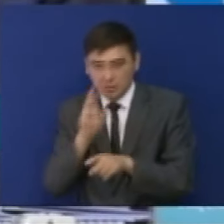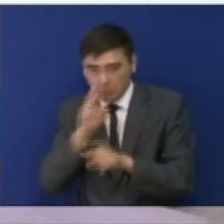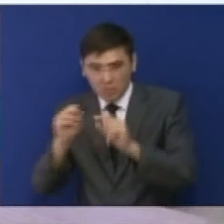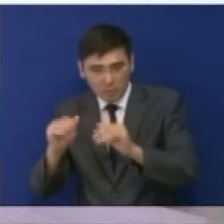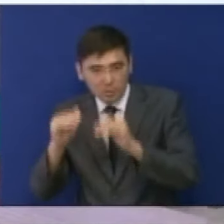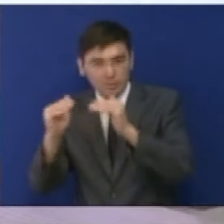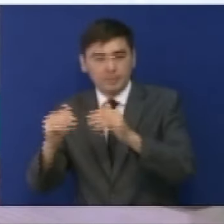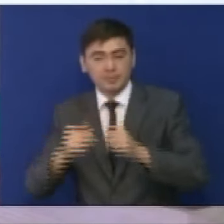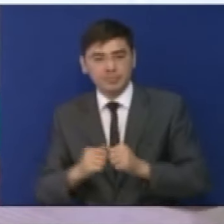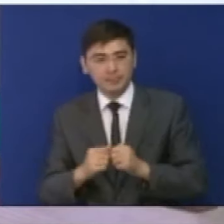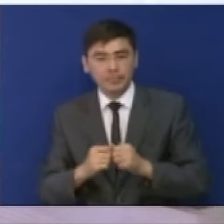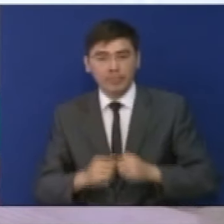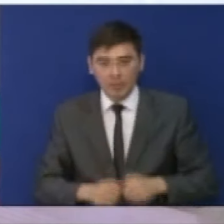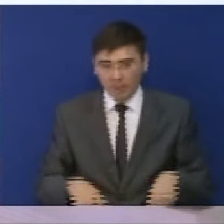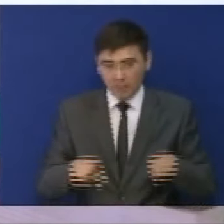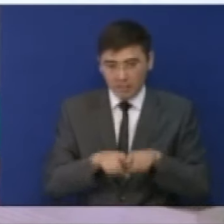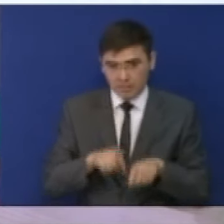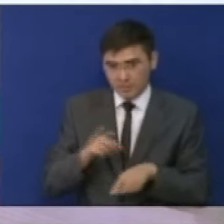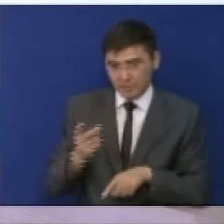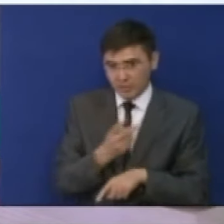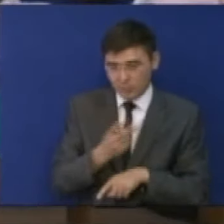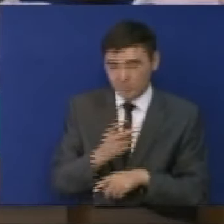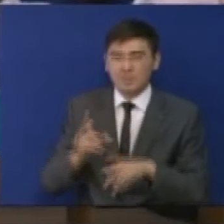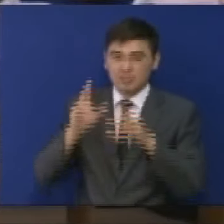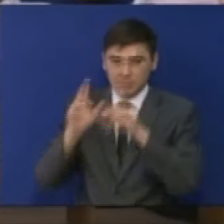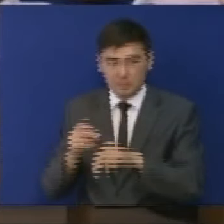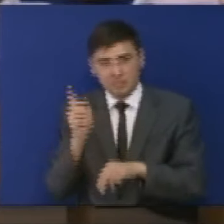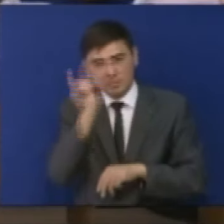пообещали, что на правительственном часе поднимут эти вопросы. Бахатгуль Кадес, Илья Сабит, телеканал